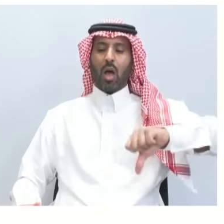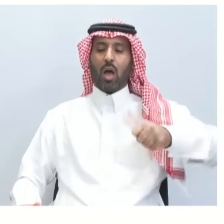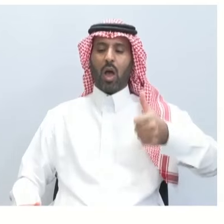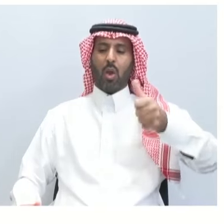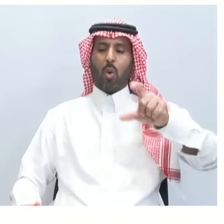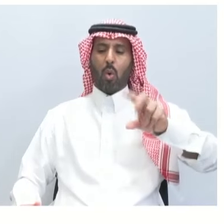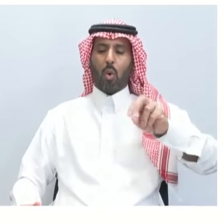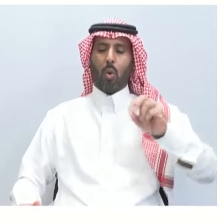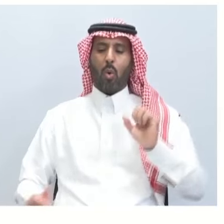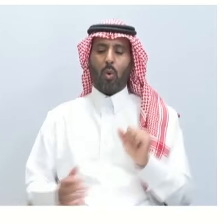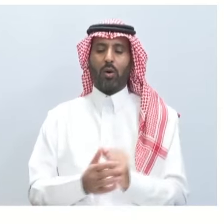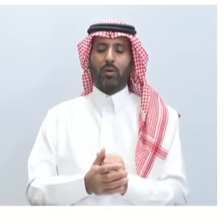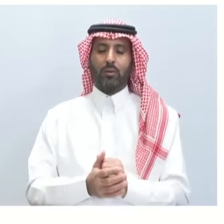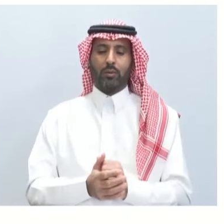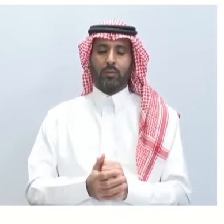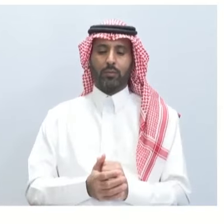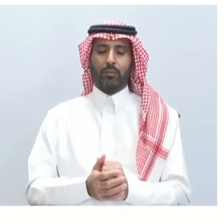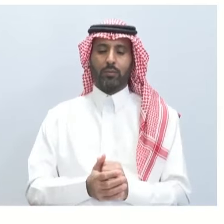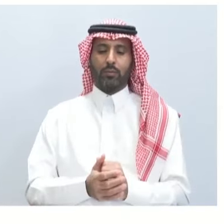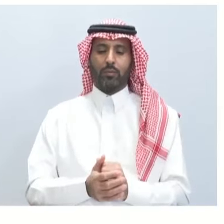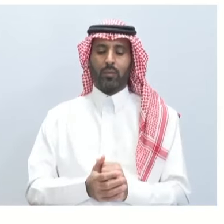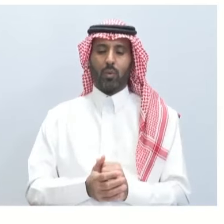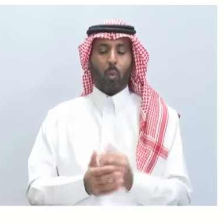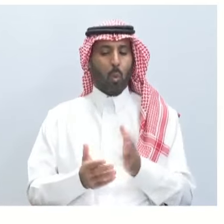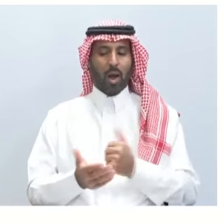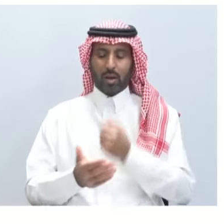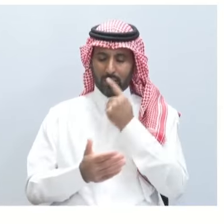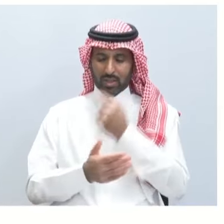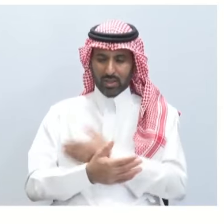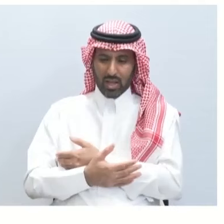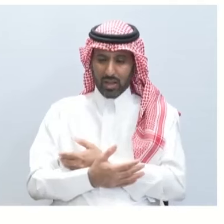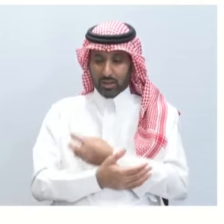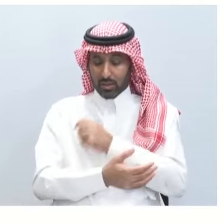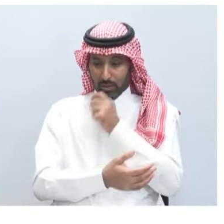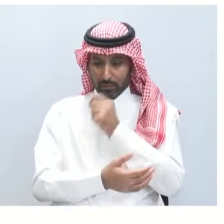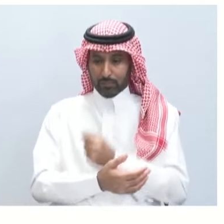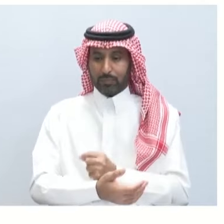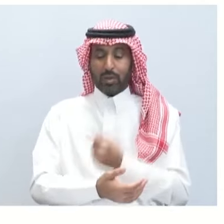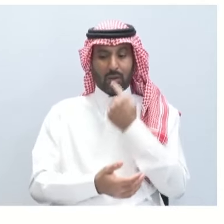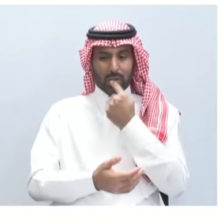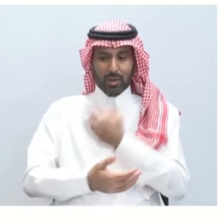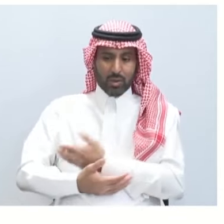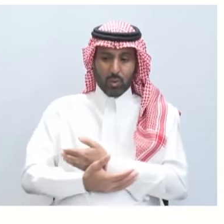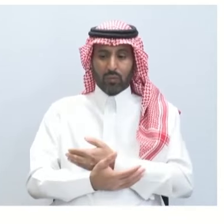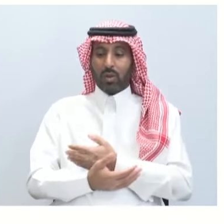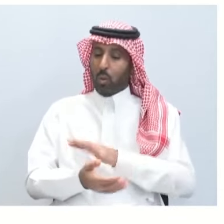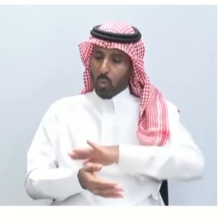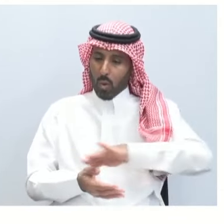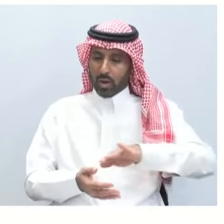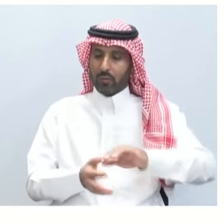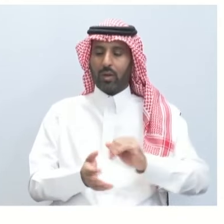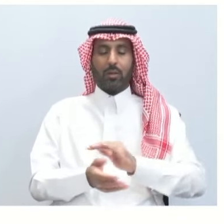وفصاله ما المقصود بهذه الكلمه وفصاله احسنتم وفصاله اي فطامه